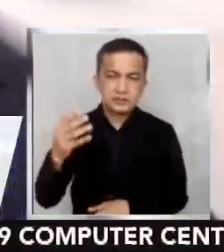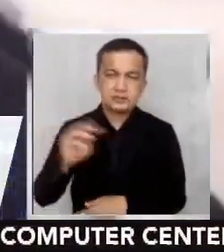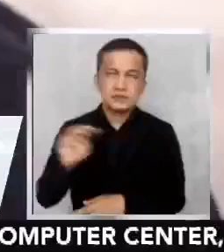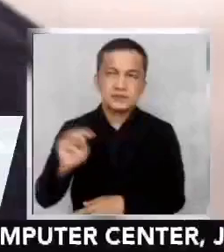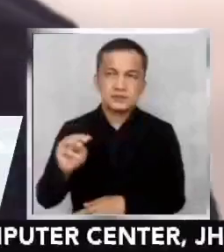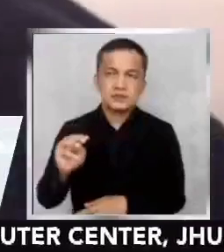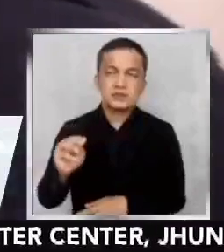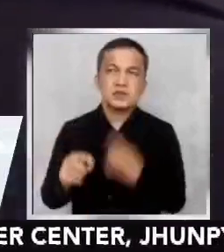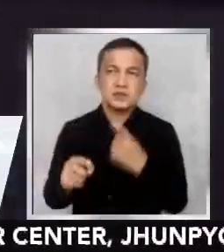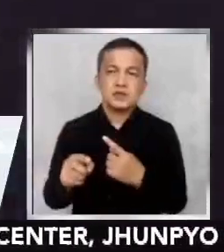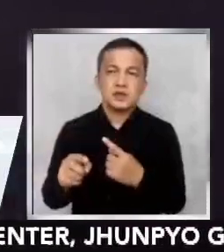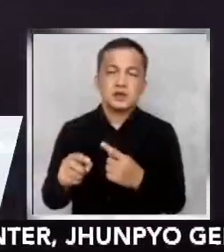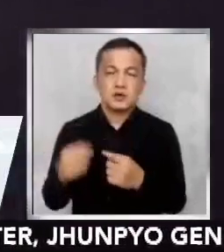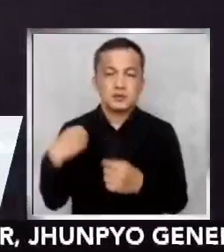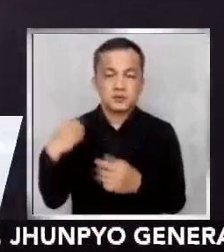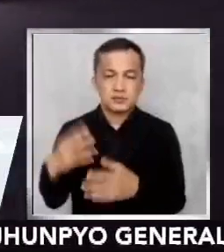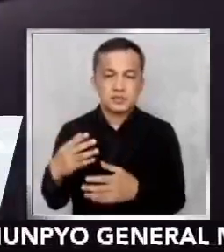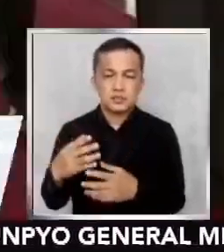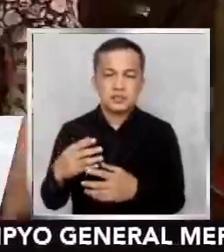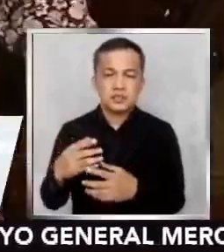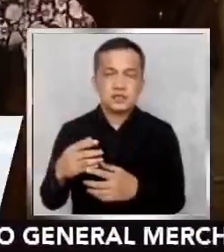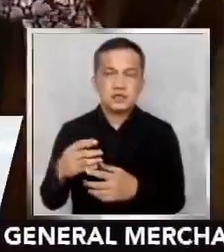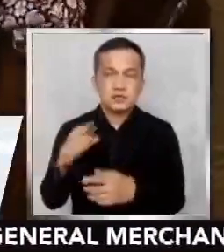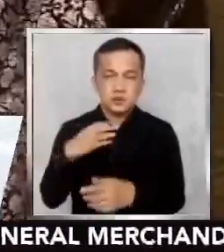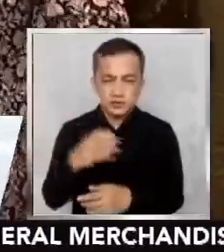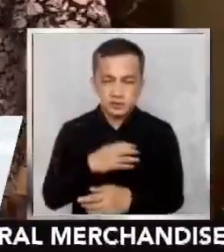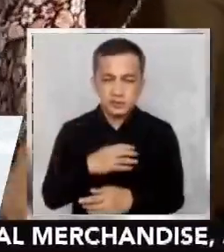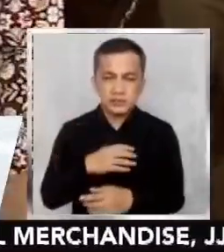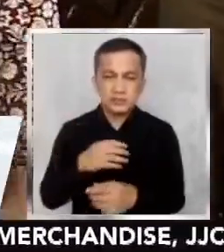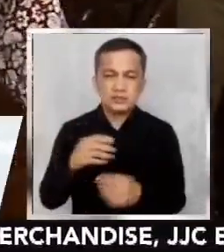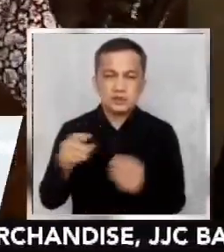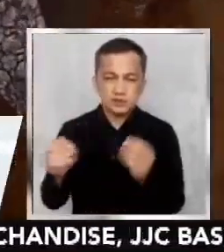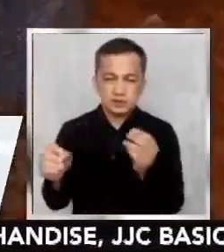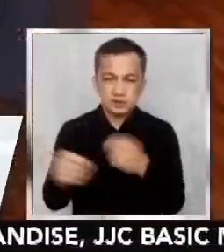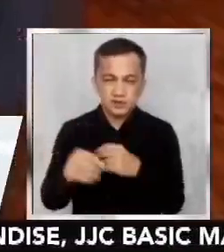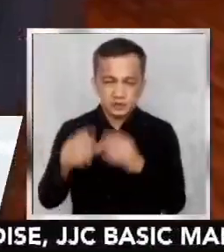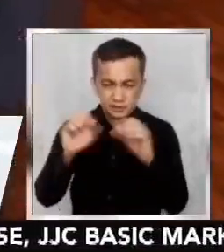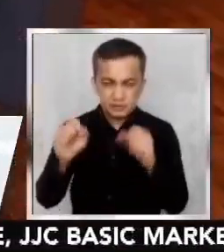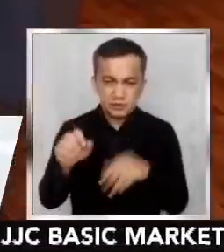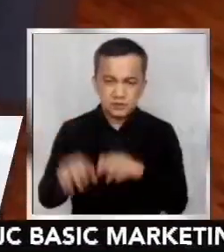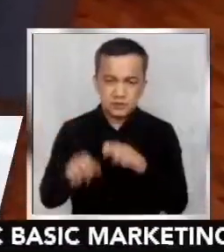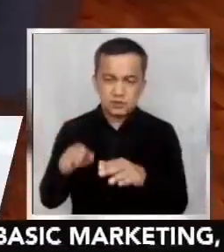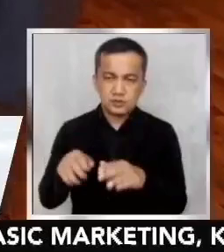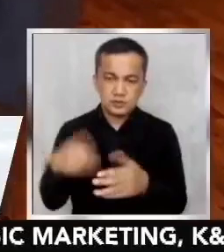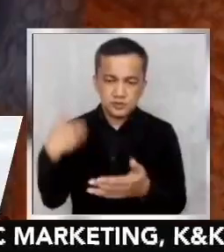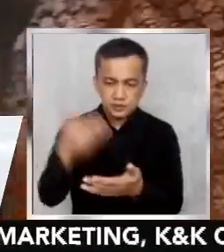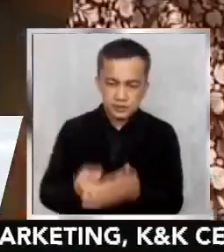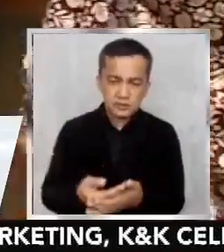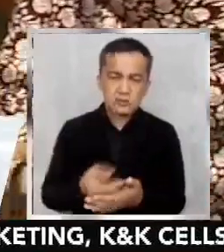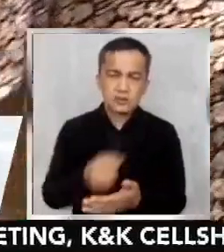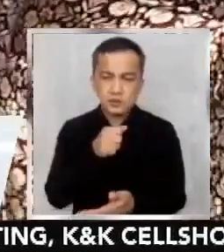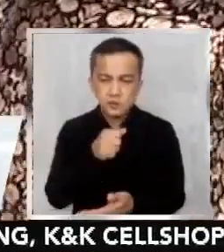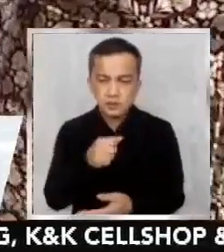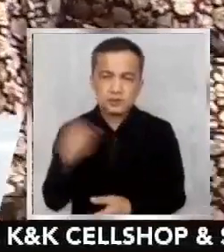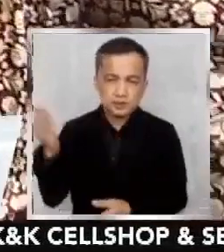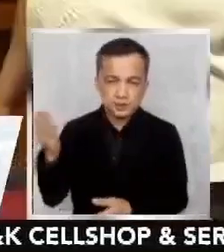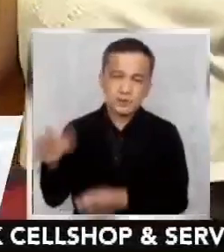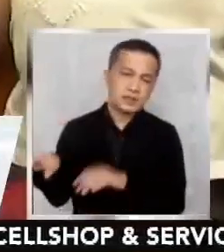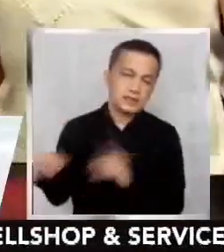Malacañang nag-walkthrough na po sa kamera mula sa pagdating hanggang sa talumpati at pag-alis ng Pangulo